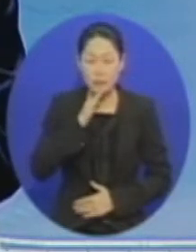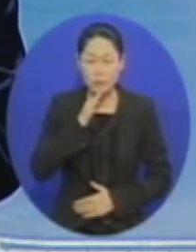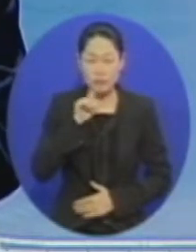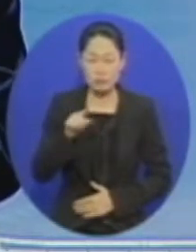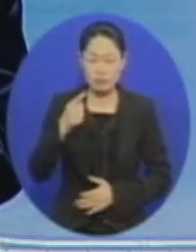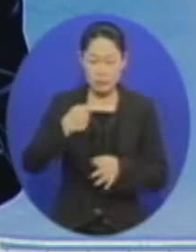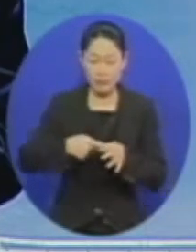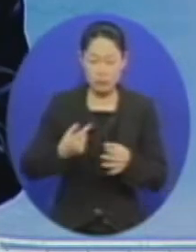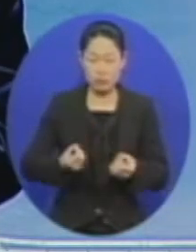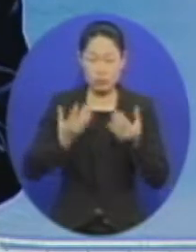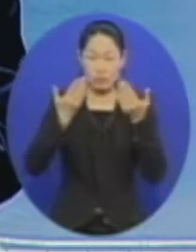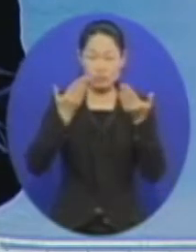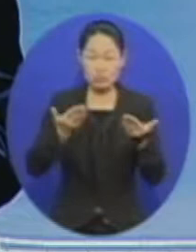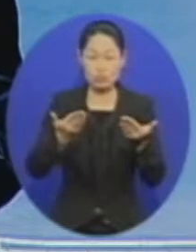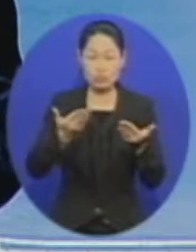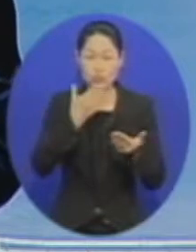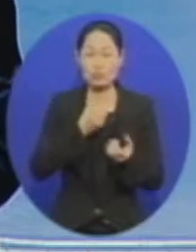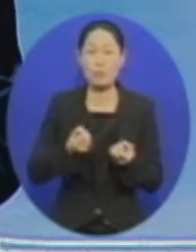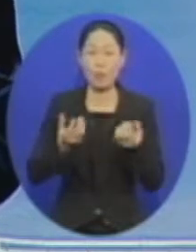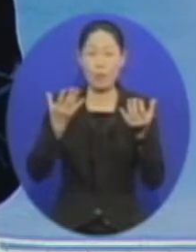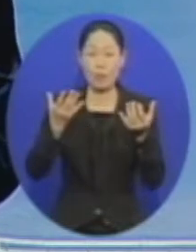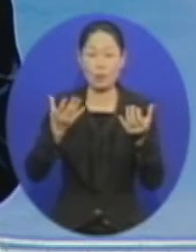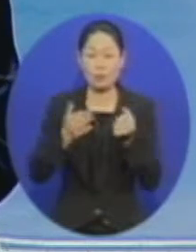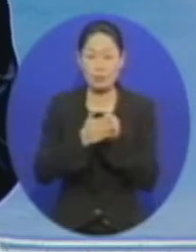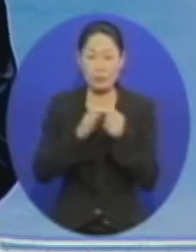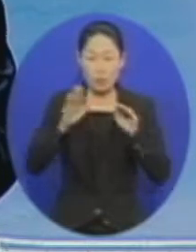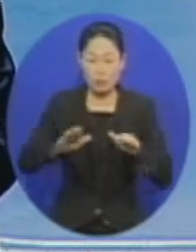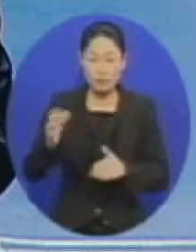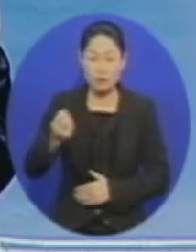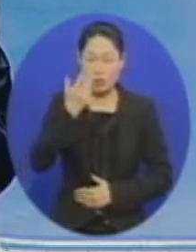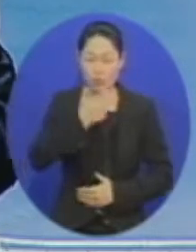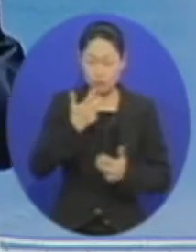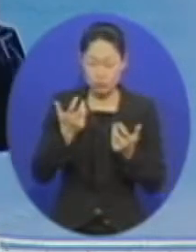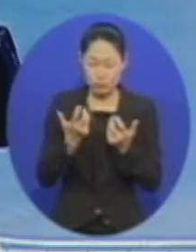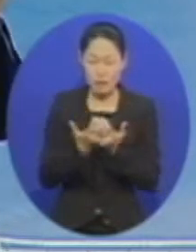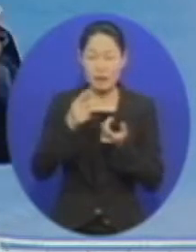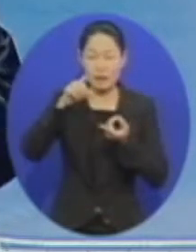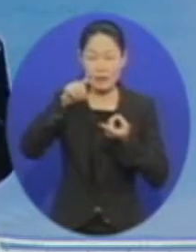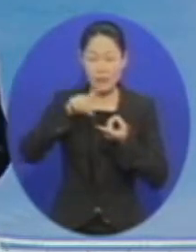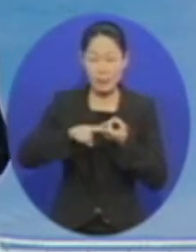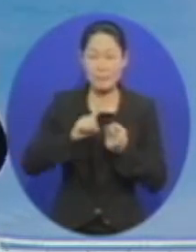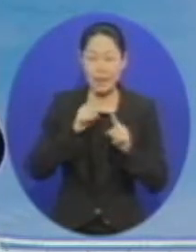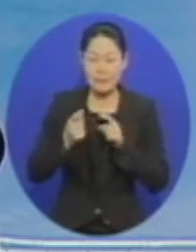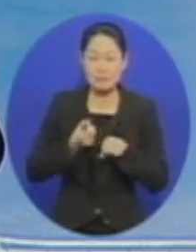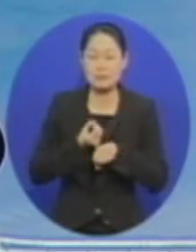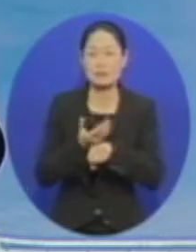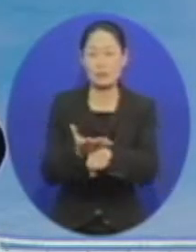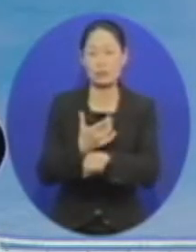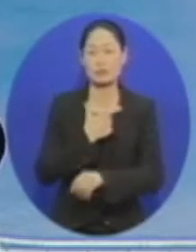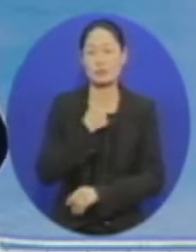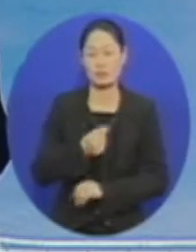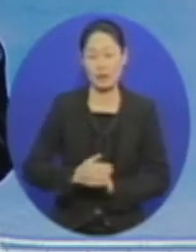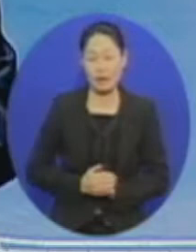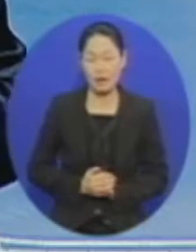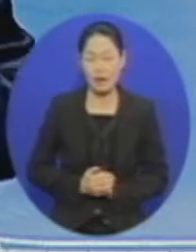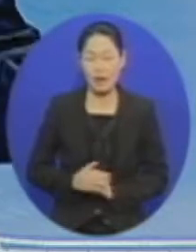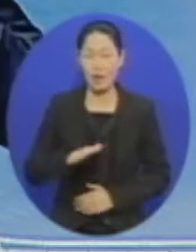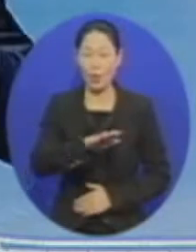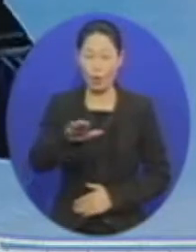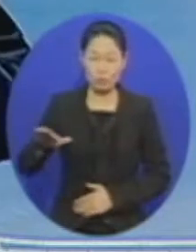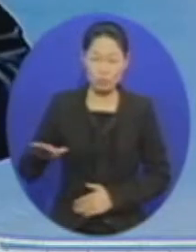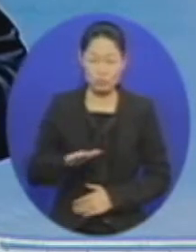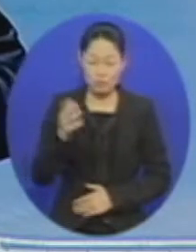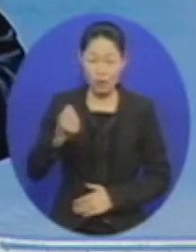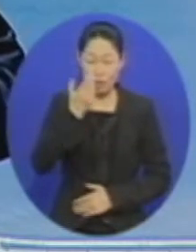오늘 이 성령의 충만함 에 대한 말씀을 여러분에게 드리려고 하는 것입니다 여러분